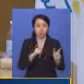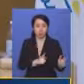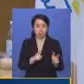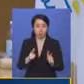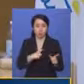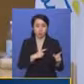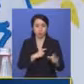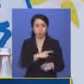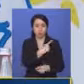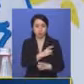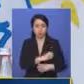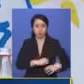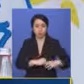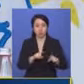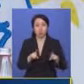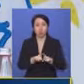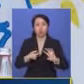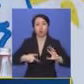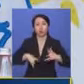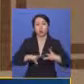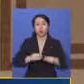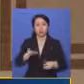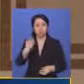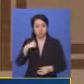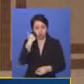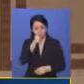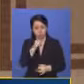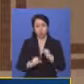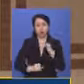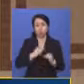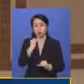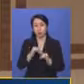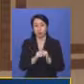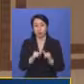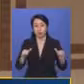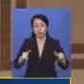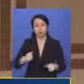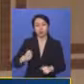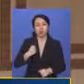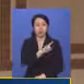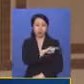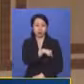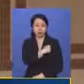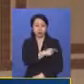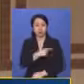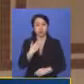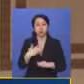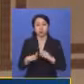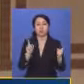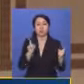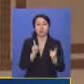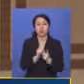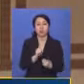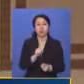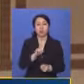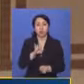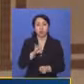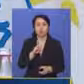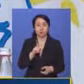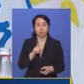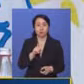подготовке вооруженных сил страны, а также об итогах уходящего года. Обсуждалось развитие военной медицины. В завершении встречи Ельбас